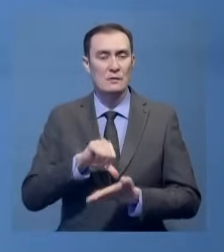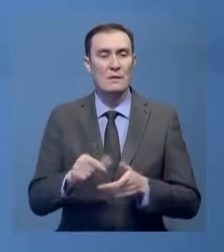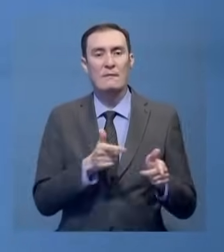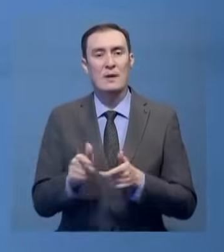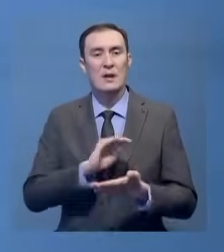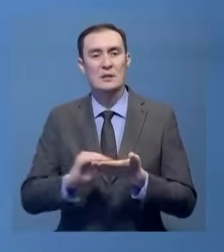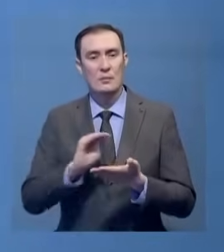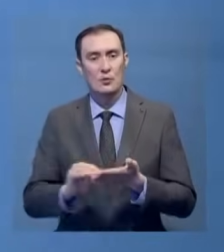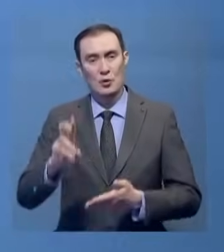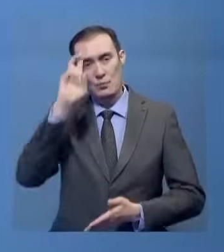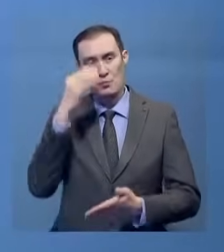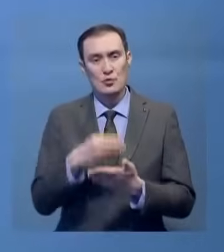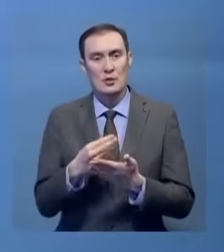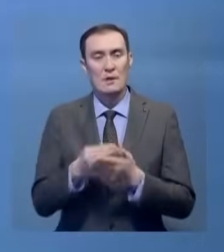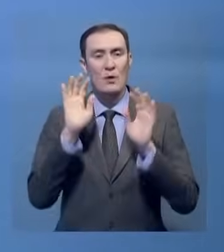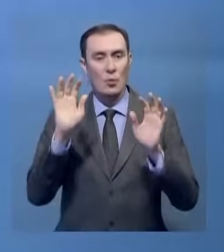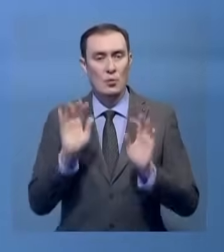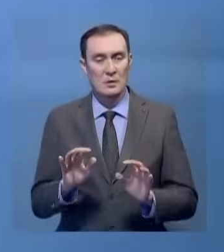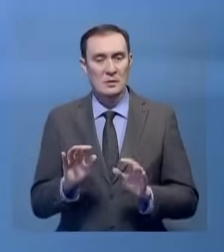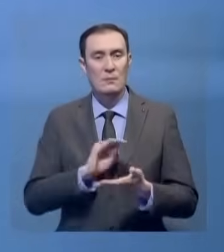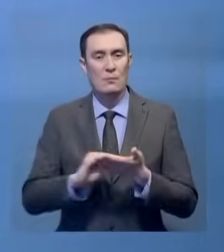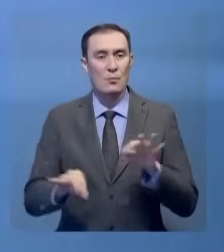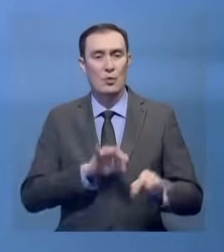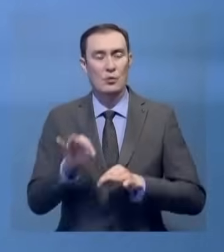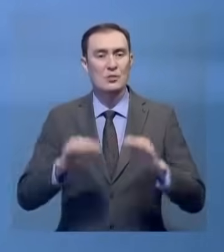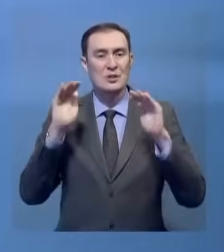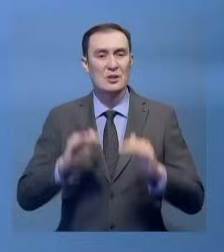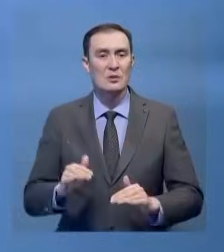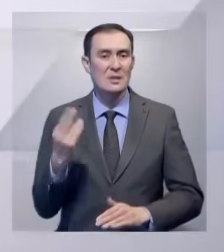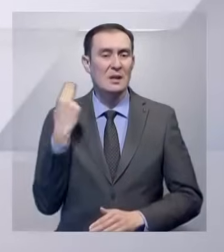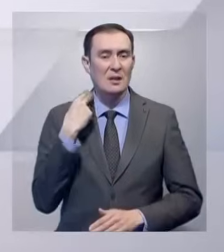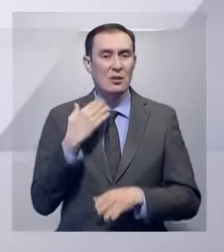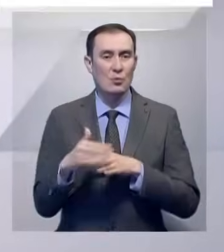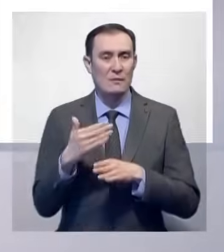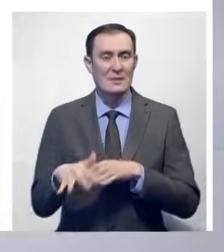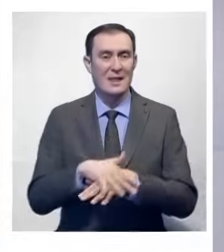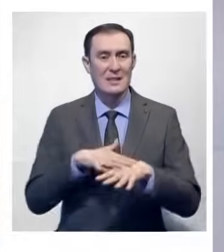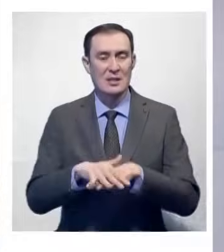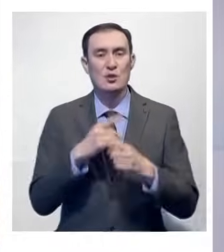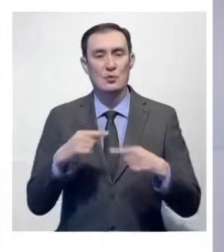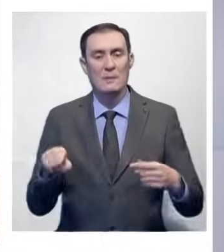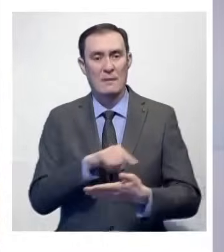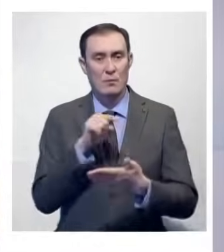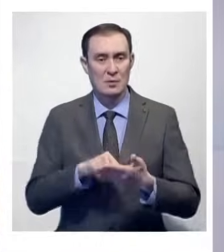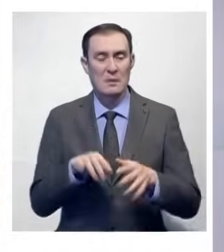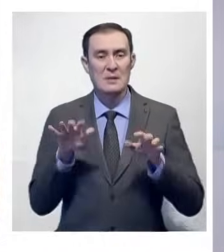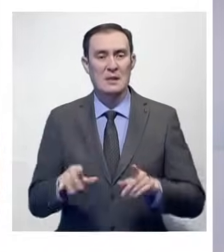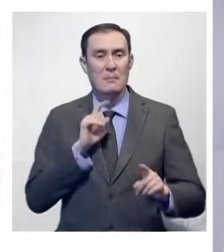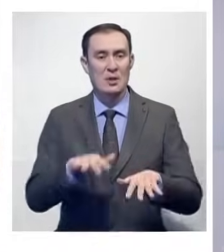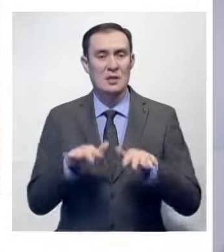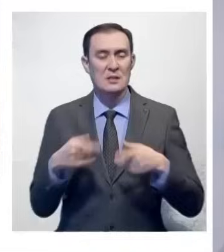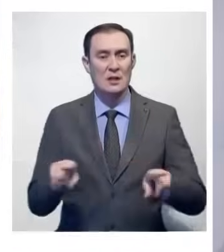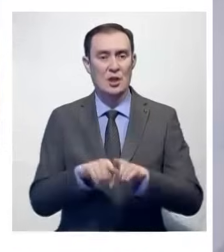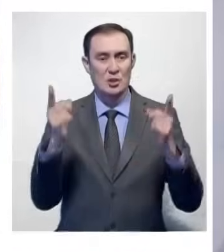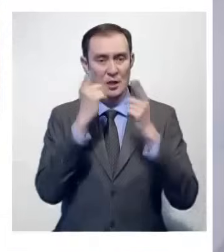в разработке бюджетного кодекса. Занимаются проектами по снижению закредитованности населения и другими. Председатель Мажилиса